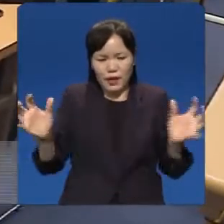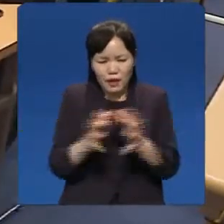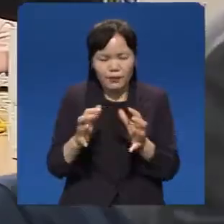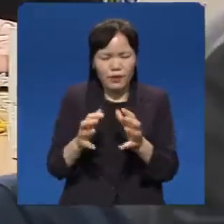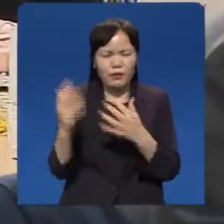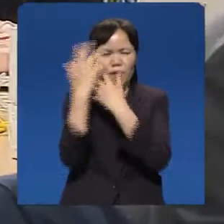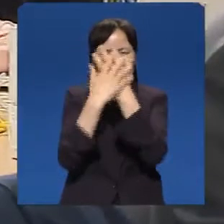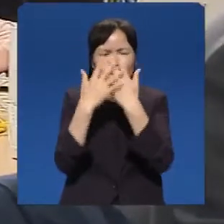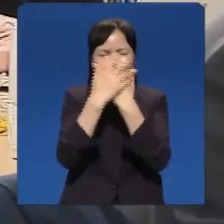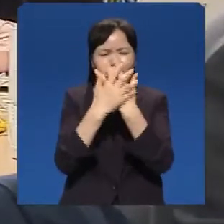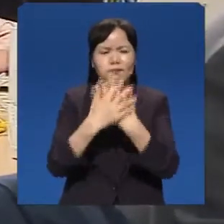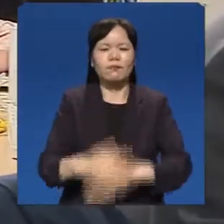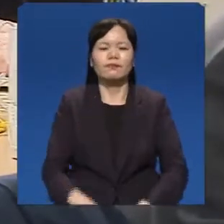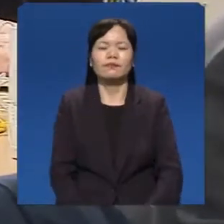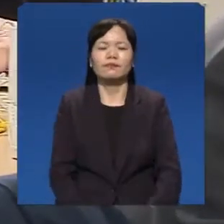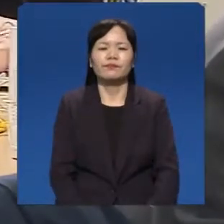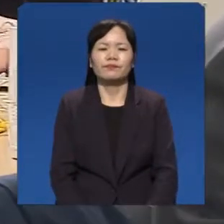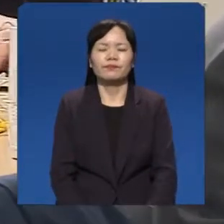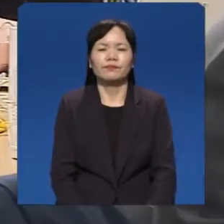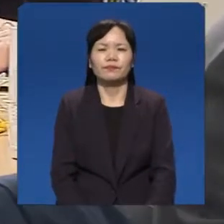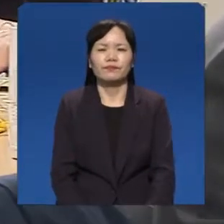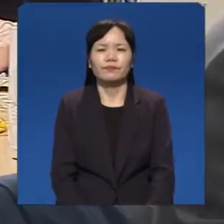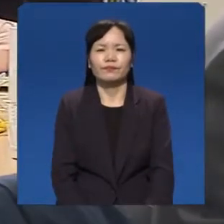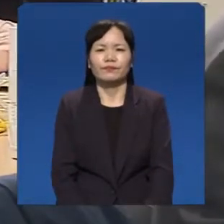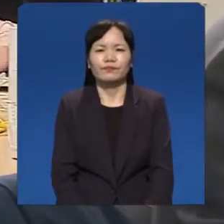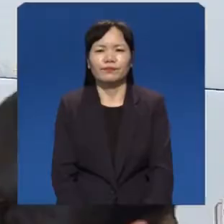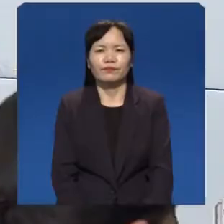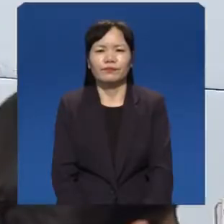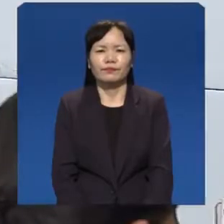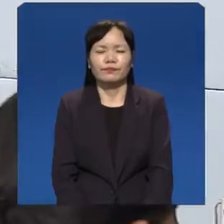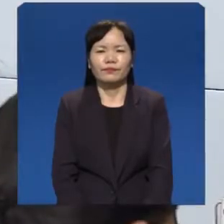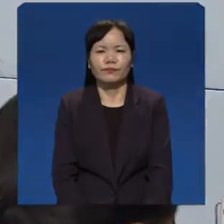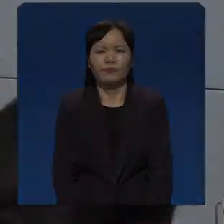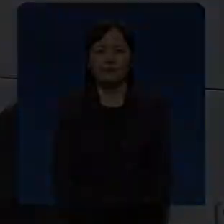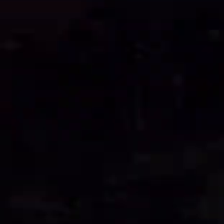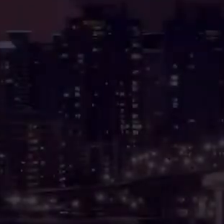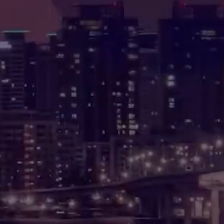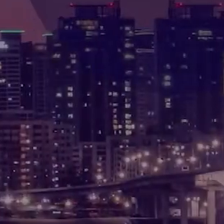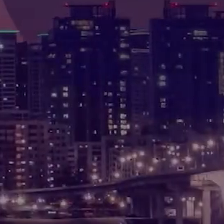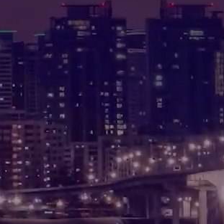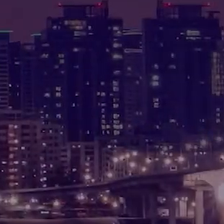국민의당의 합당에도 먹구름이 꼈습니다. OBS 뉴스 최한성입니다.